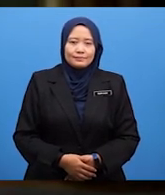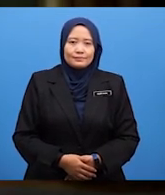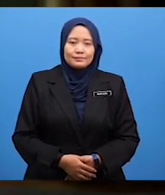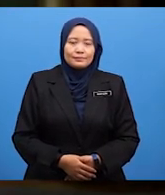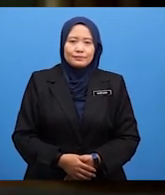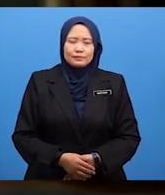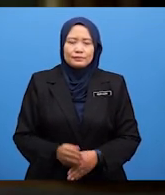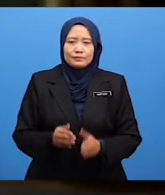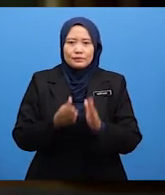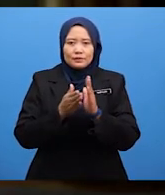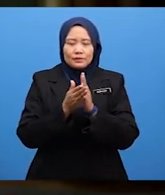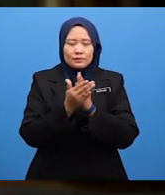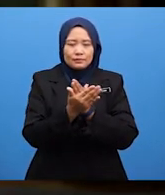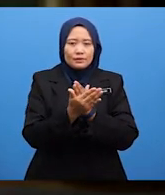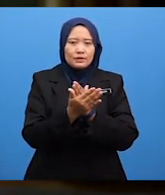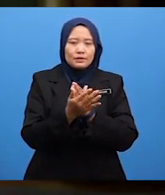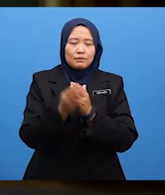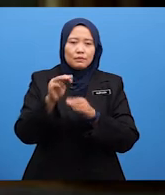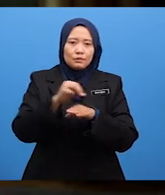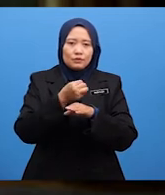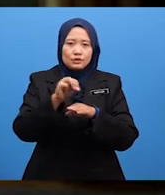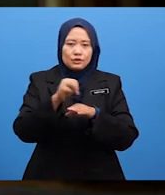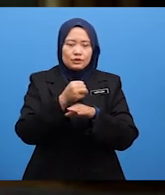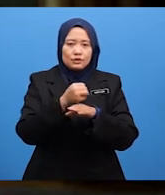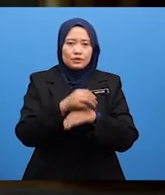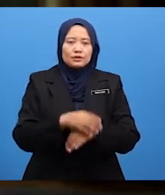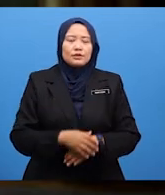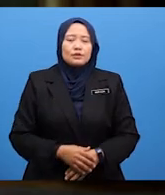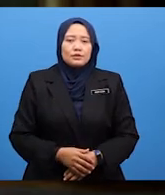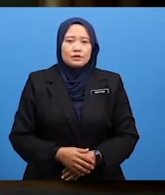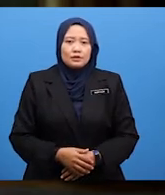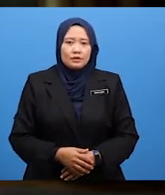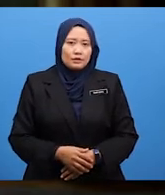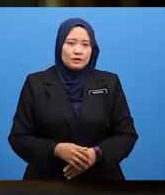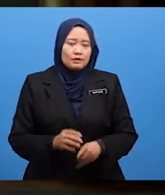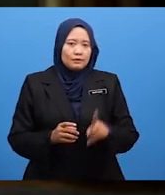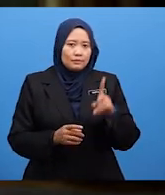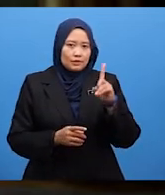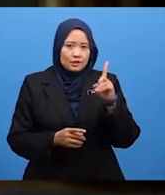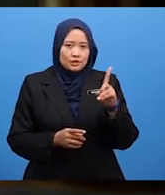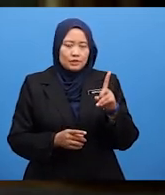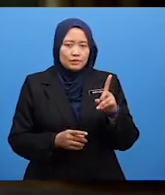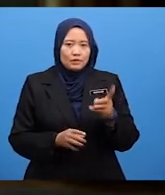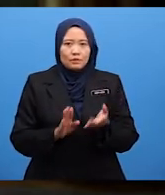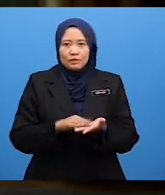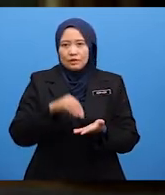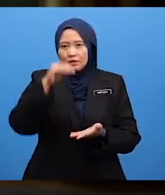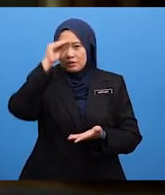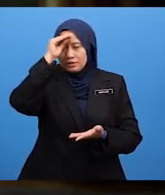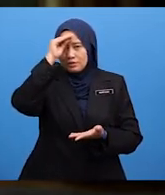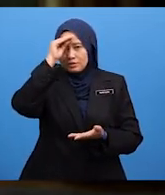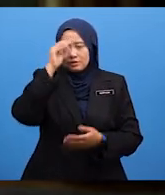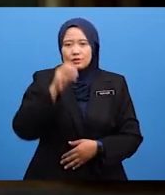Skill muzik dan makam adalah sangat penting untuk kita ketahui. Jadi skill muzik pertama yang akan kita pelajari pada hari ini